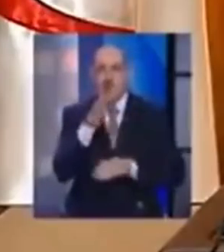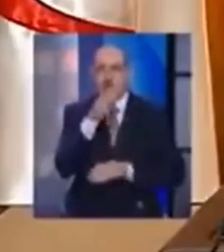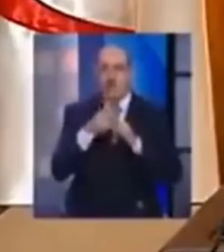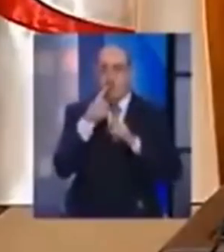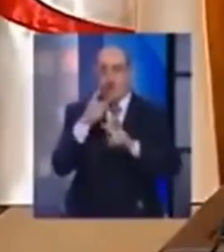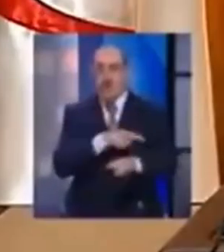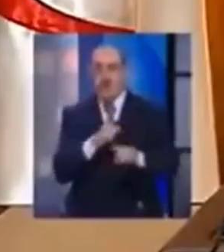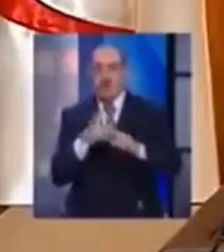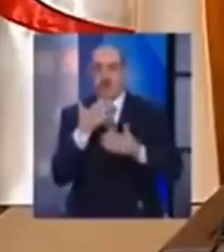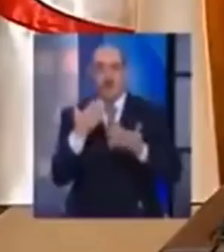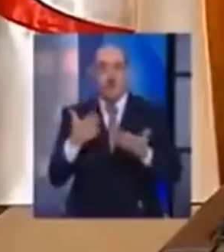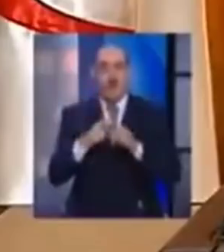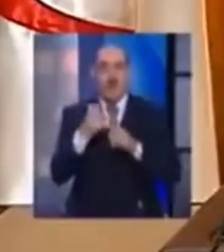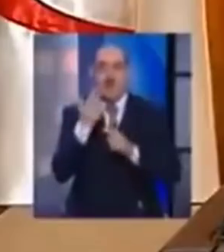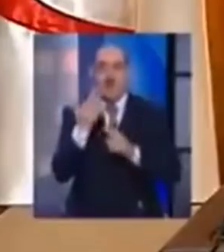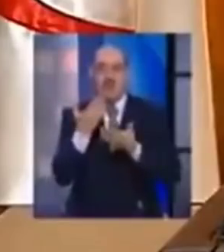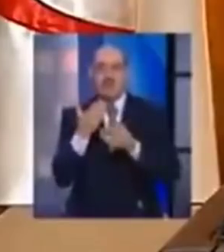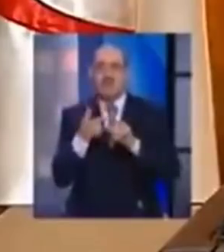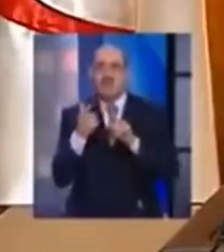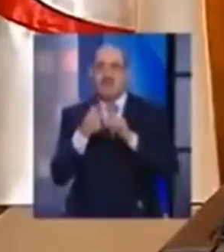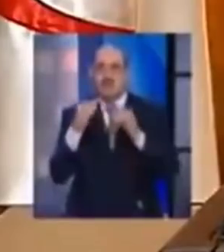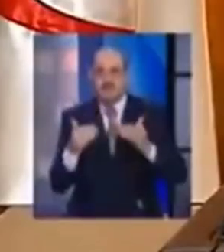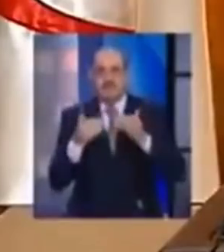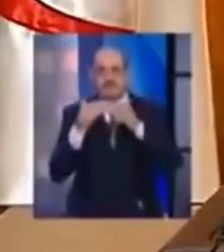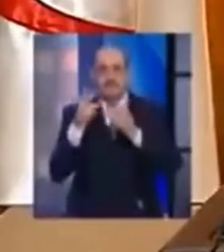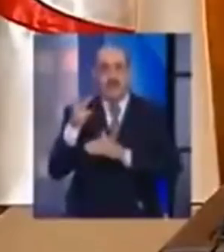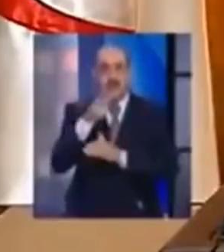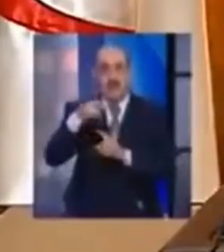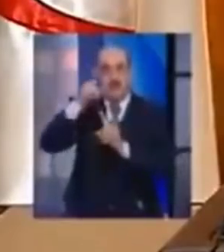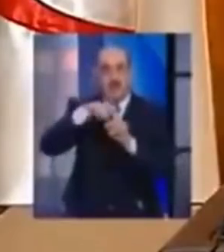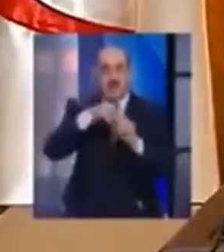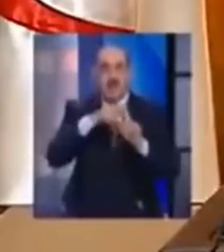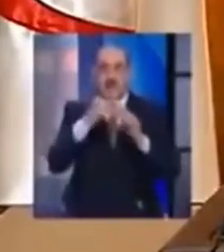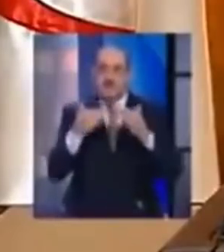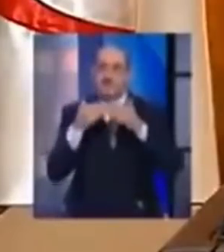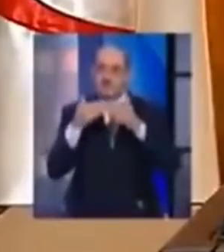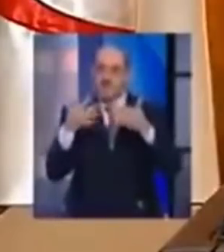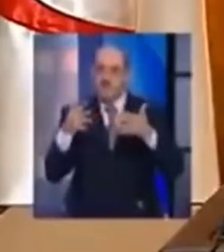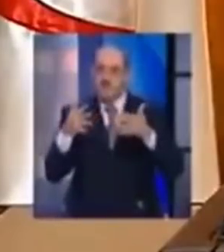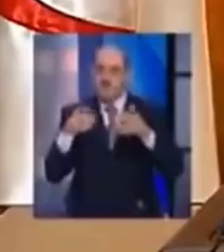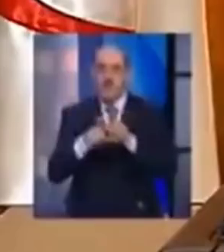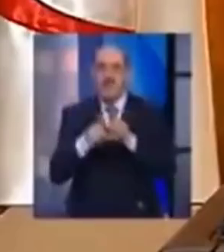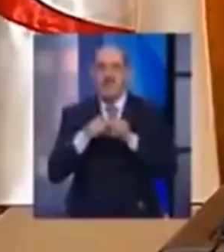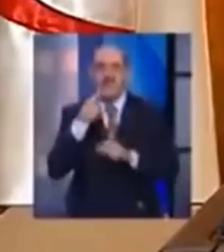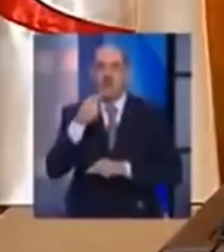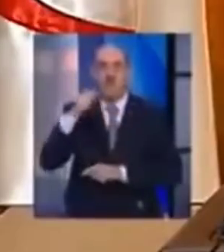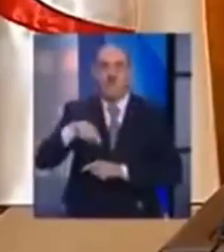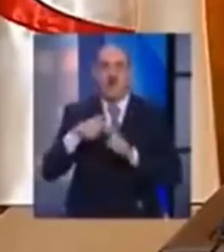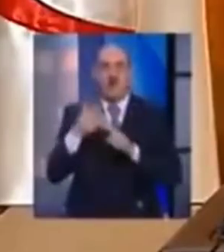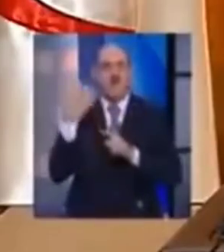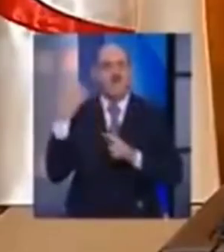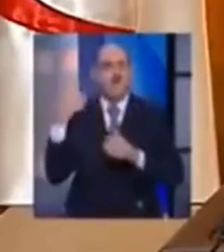منذ سنوات، وهو رفع الحد الأدنى للأجور، رجعته بزوج ملايين. كنت التزمت في الحملة